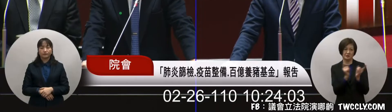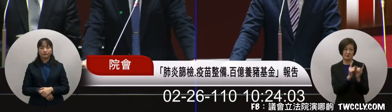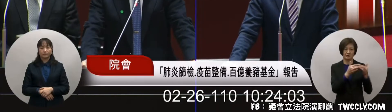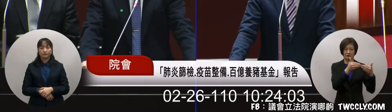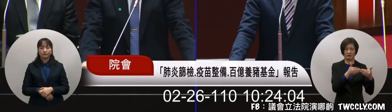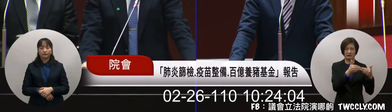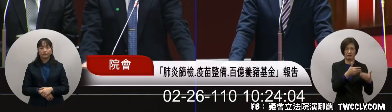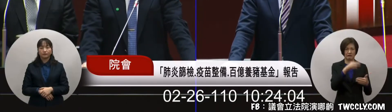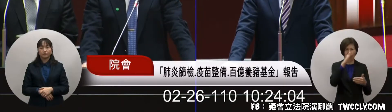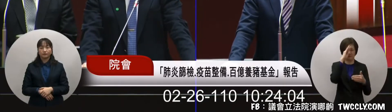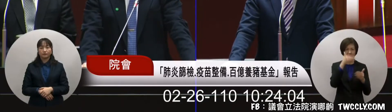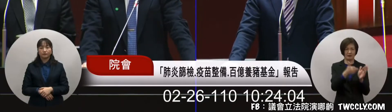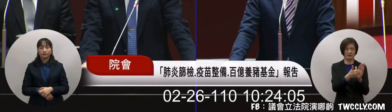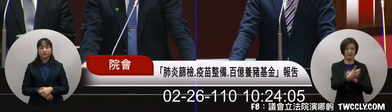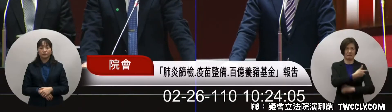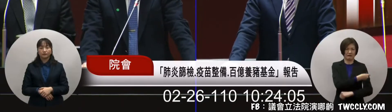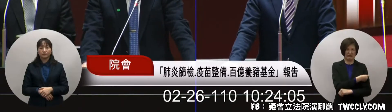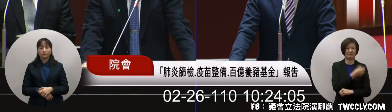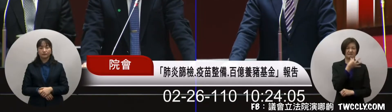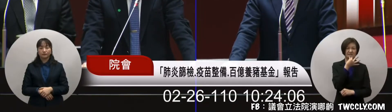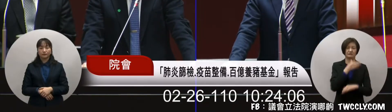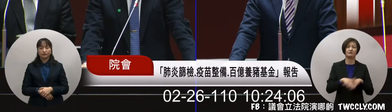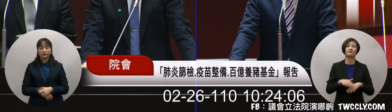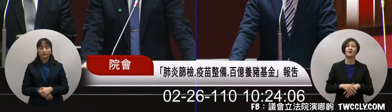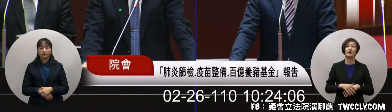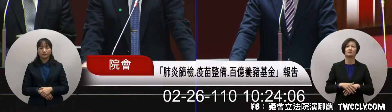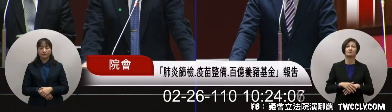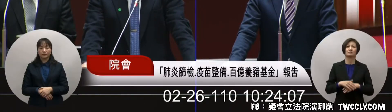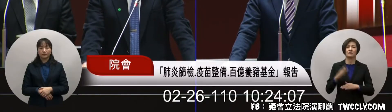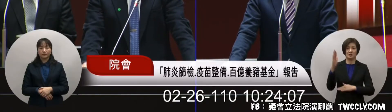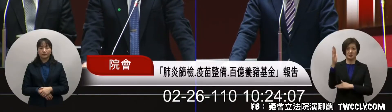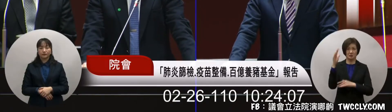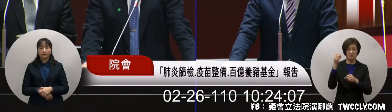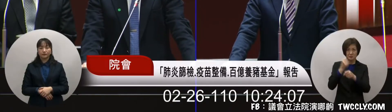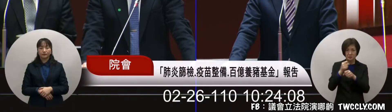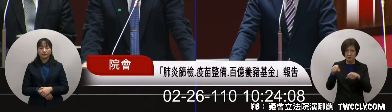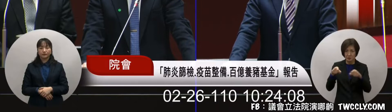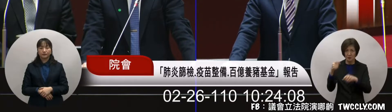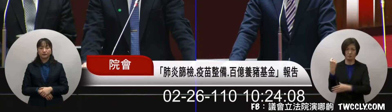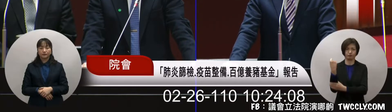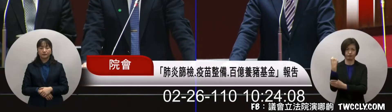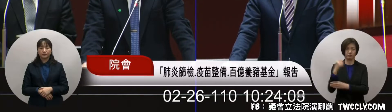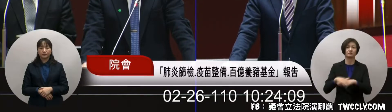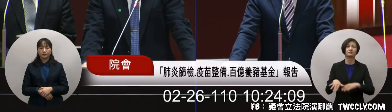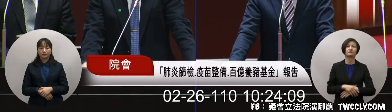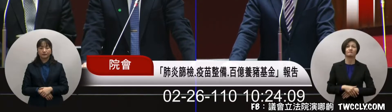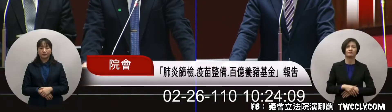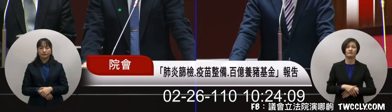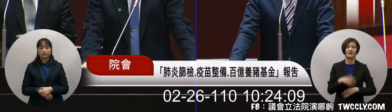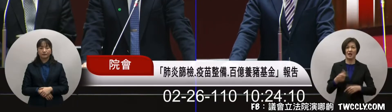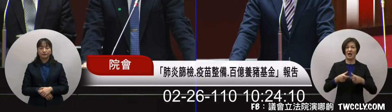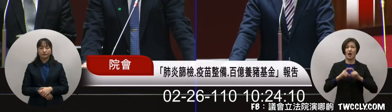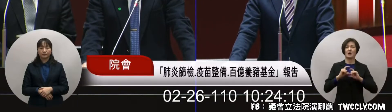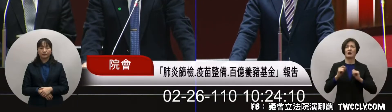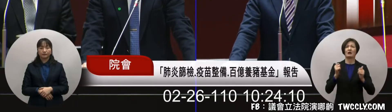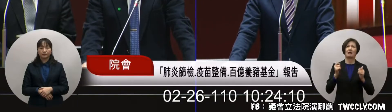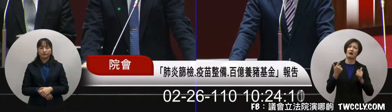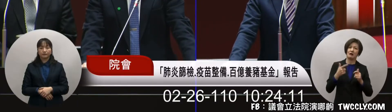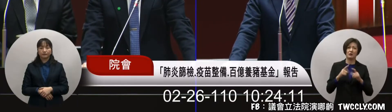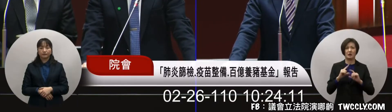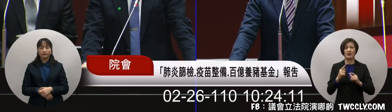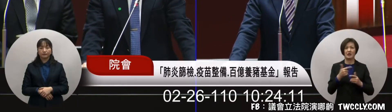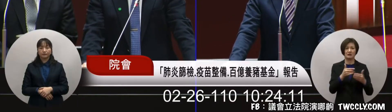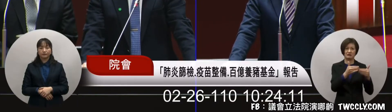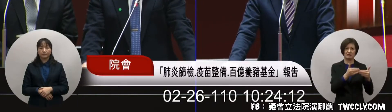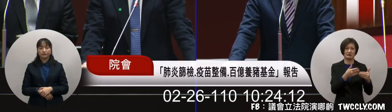虑，所以我们还是全力支持政府在我们现在相关疫苗的洽购上面继续加油，然后而不是说走回头路去让大家没有信心的中